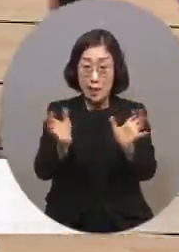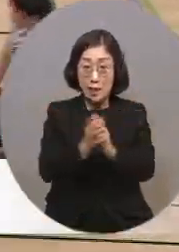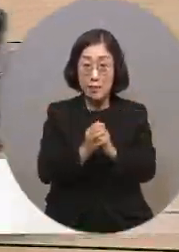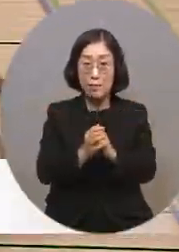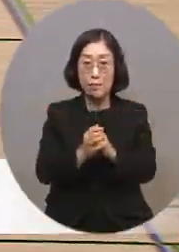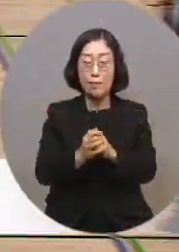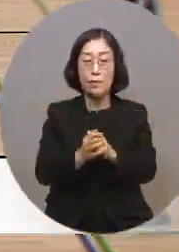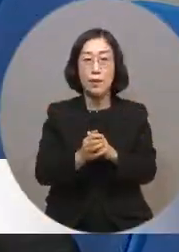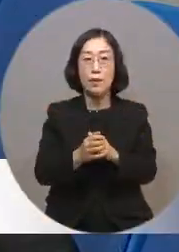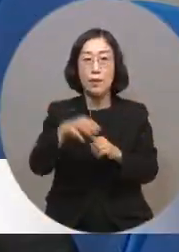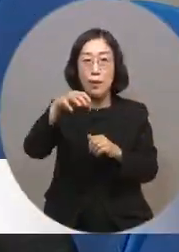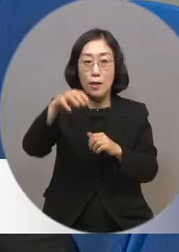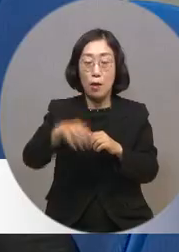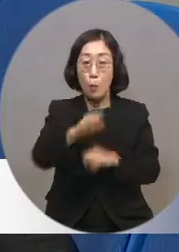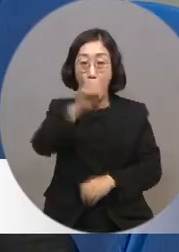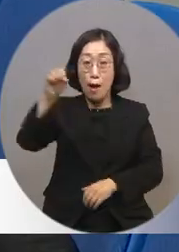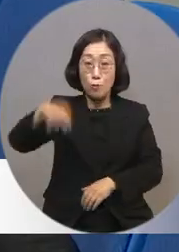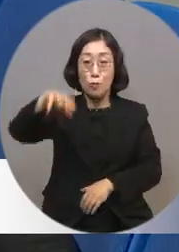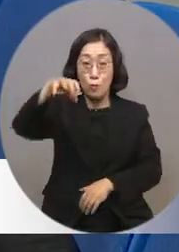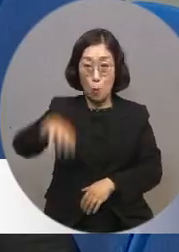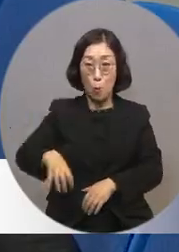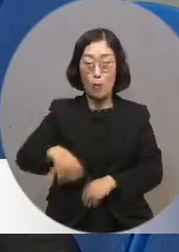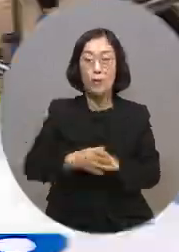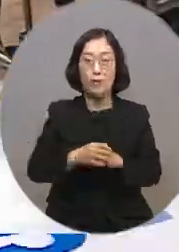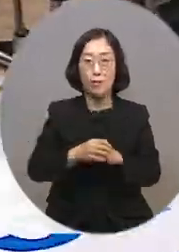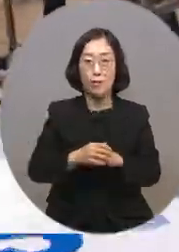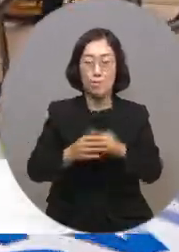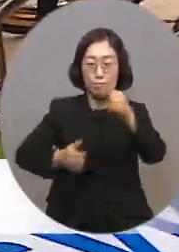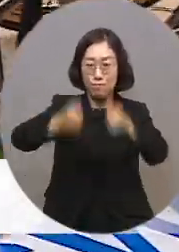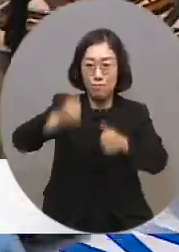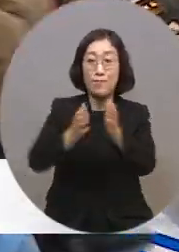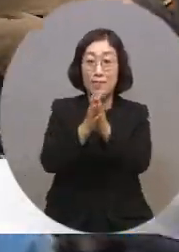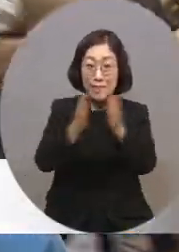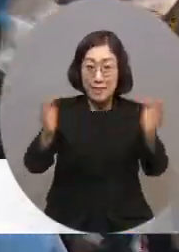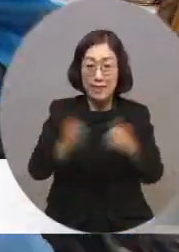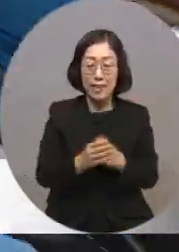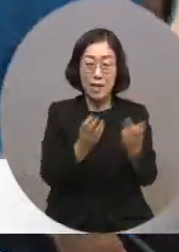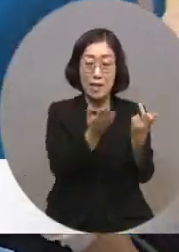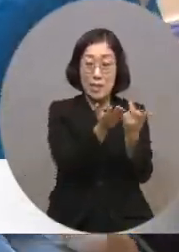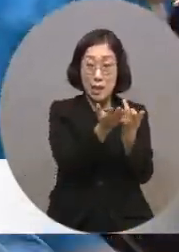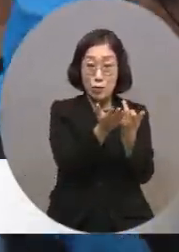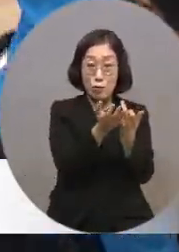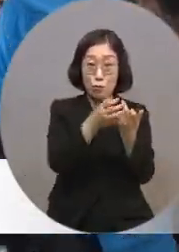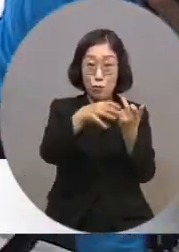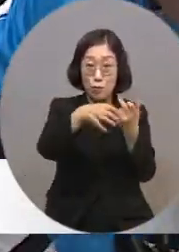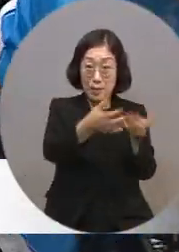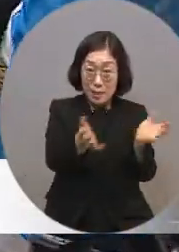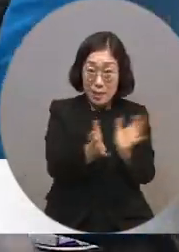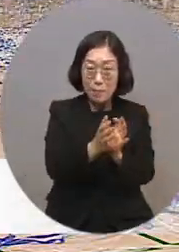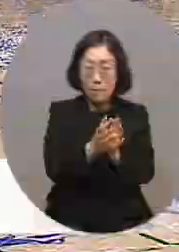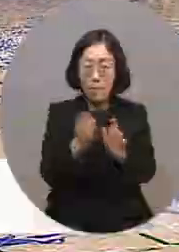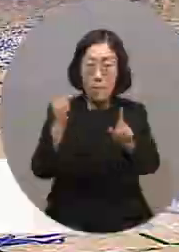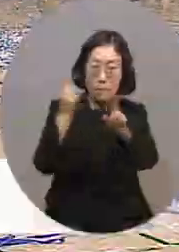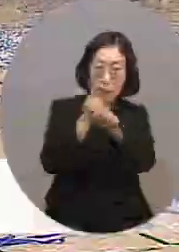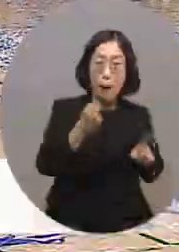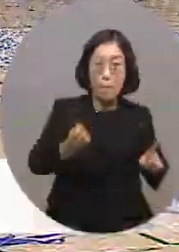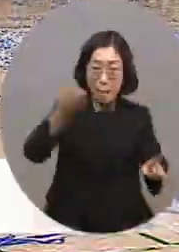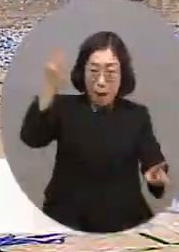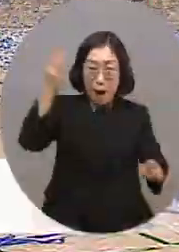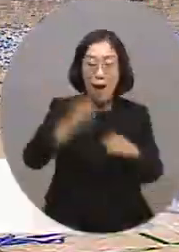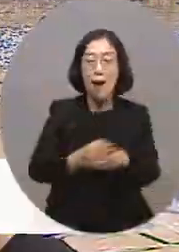광주 시민체육관에서 열린 챔피언 결정전 3차전에서 제주 삼다수를 상대로 승리를 거두며 최종